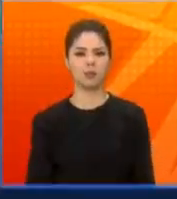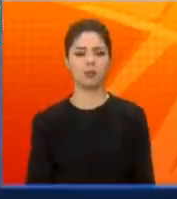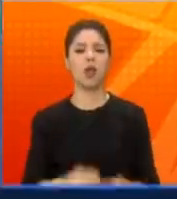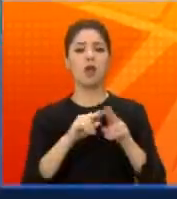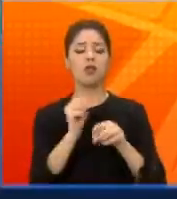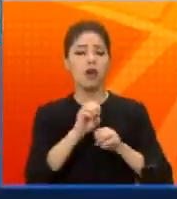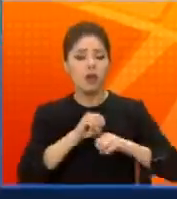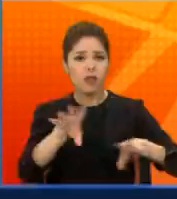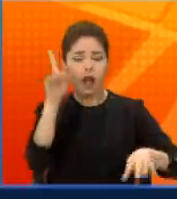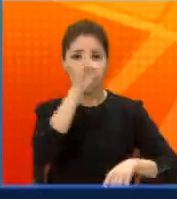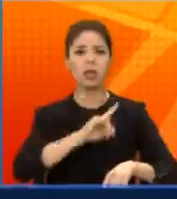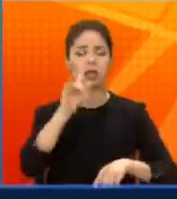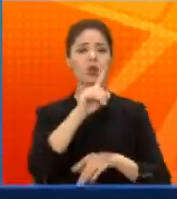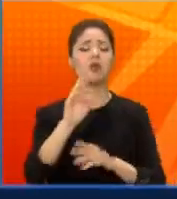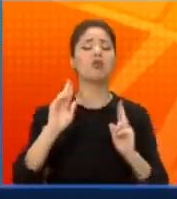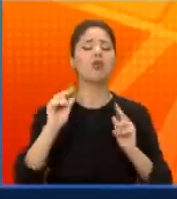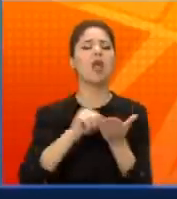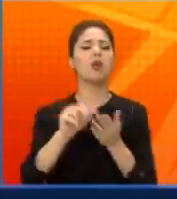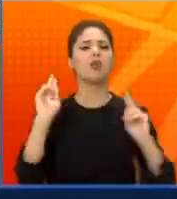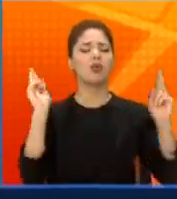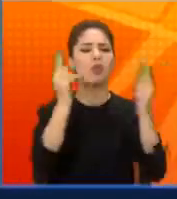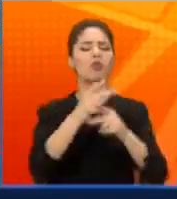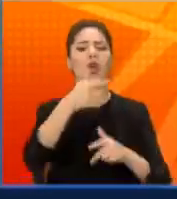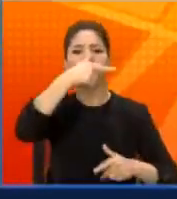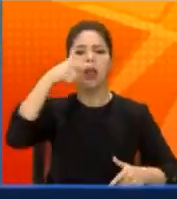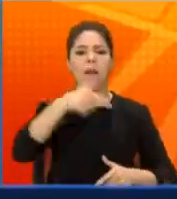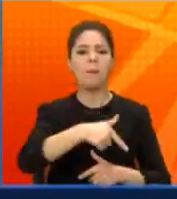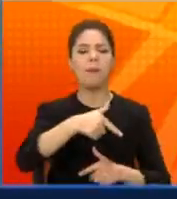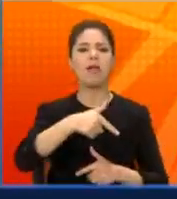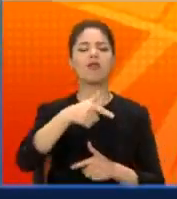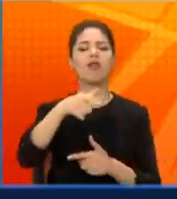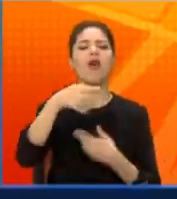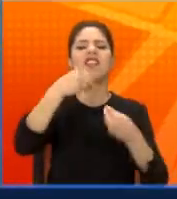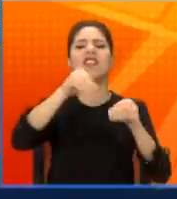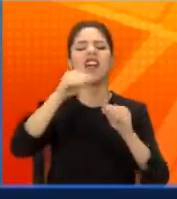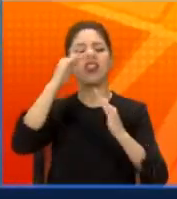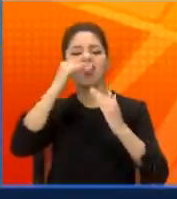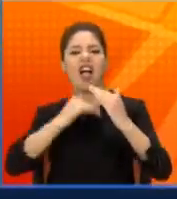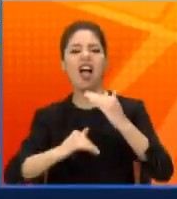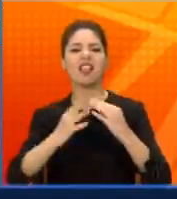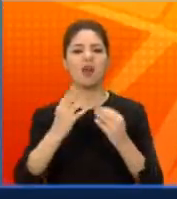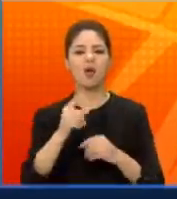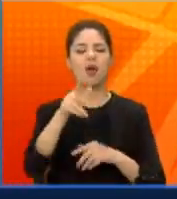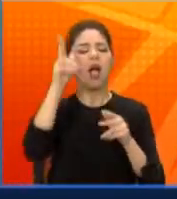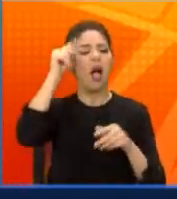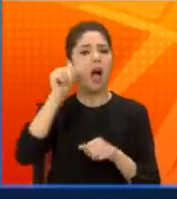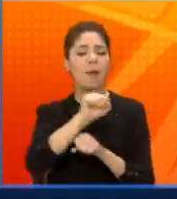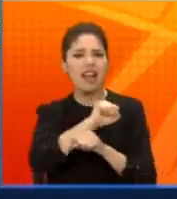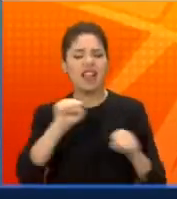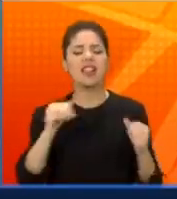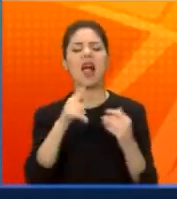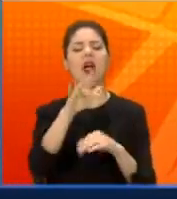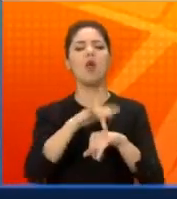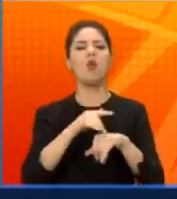Covid-19 salgını nedeniyle tüm dünyada akaryakıt kullanımı önemli ölçüde azaldı. Amerika salgından en çok